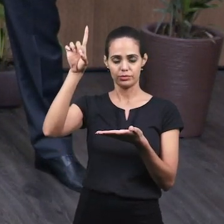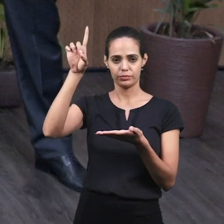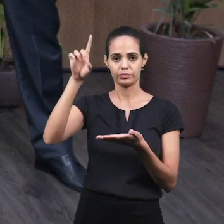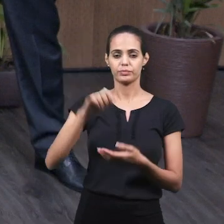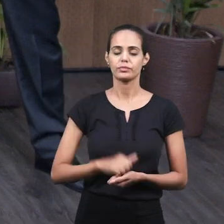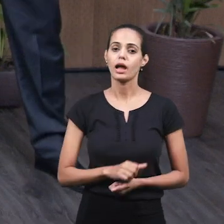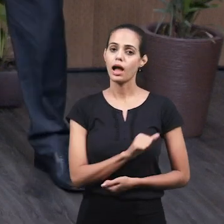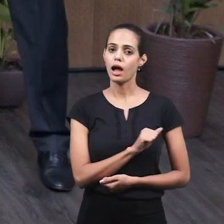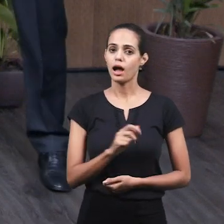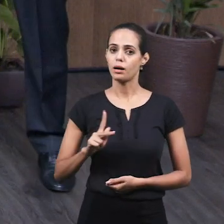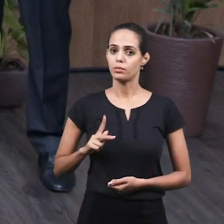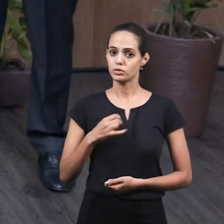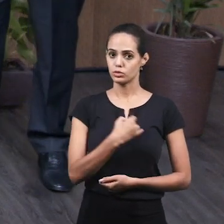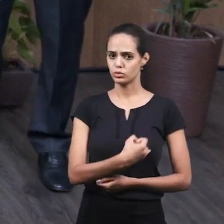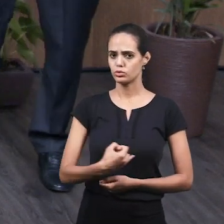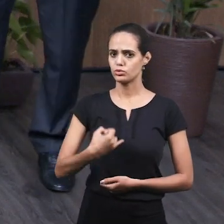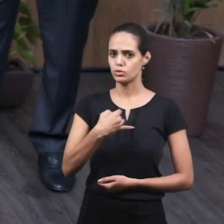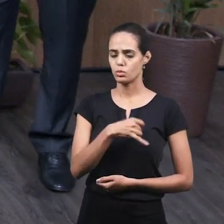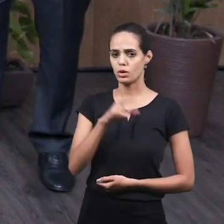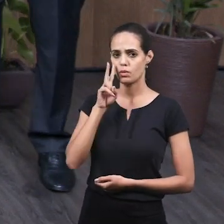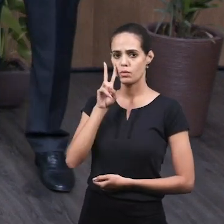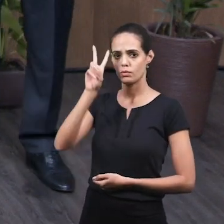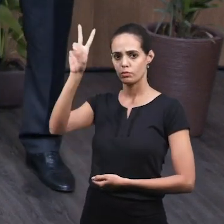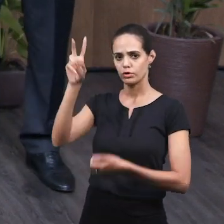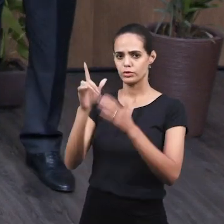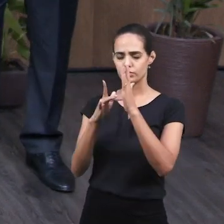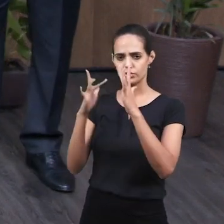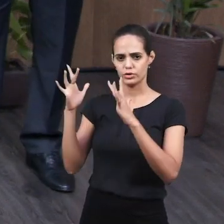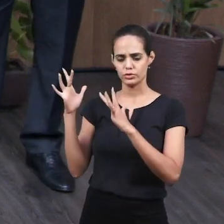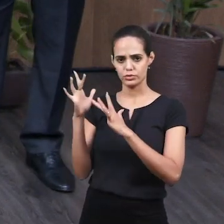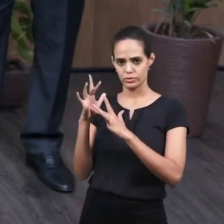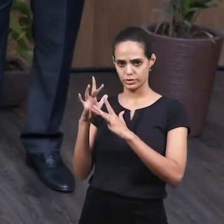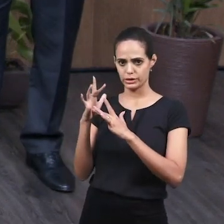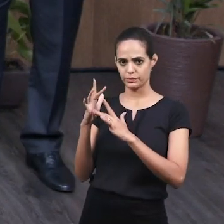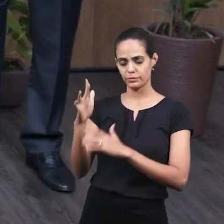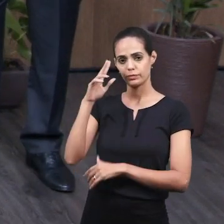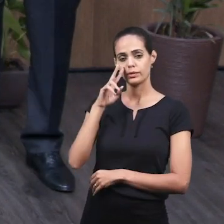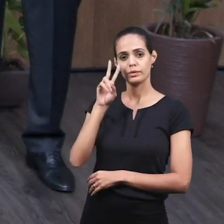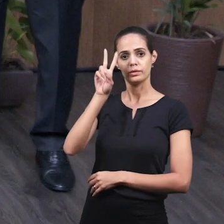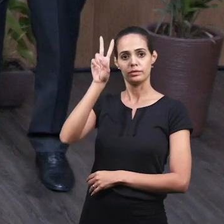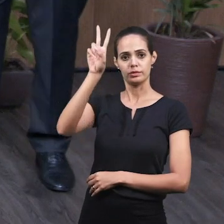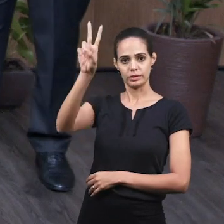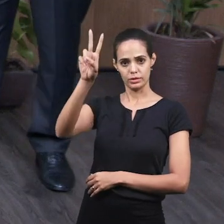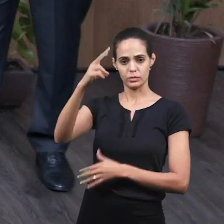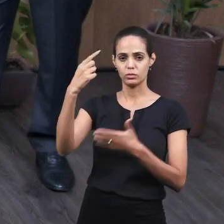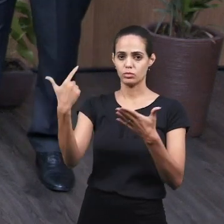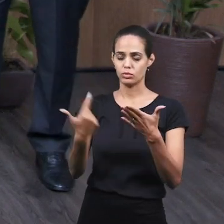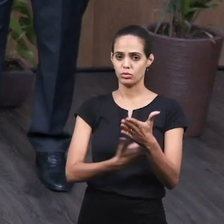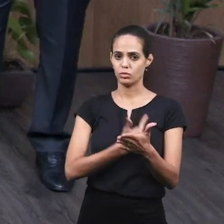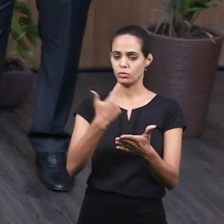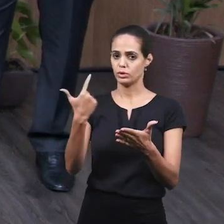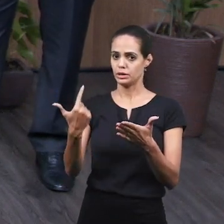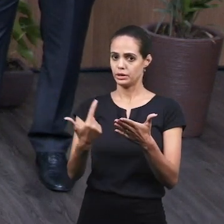la manière comme l'apôtre Jean a vu Jésus dans une des visions dans le livre d'Apocalypse,